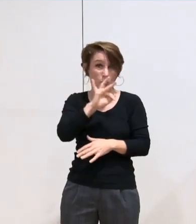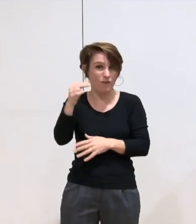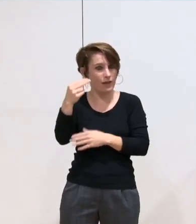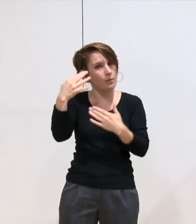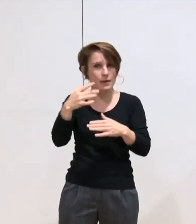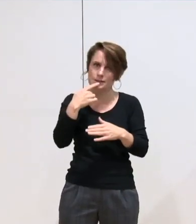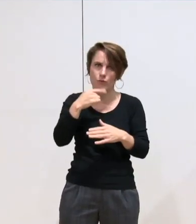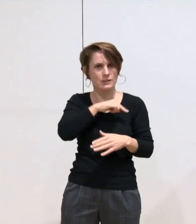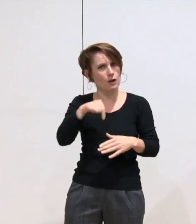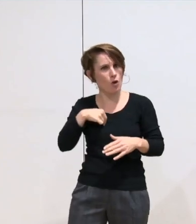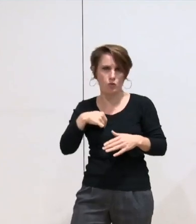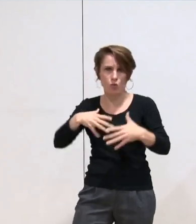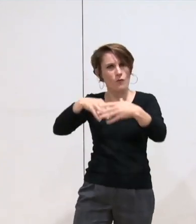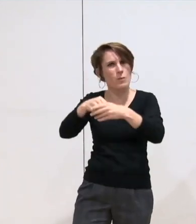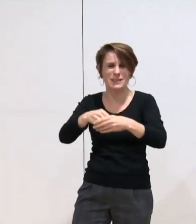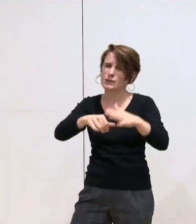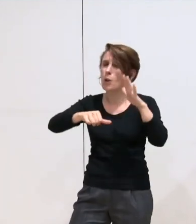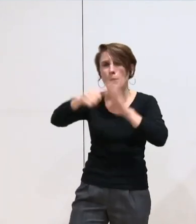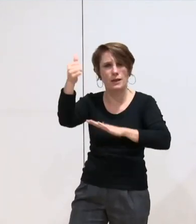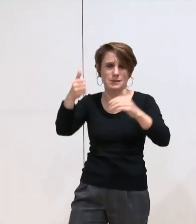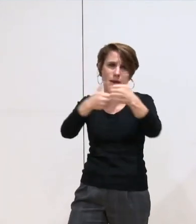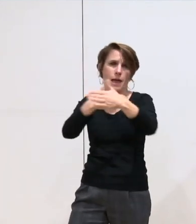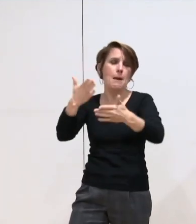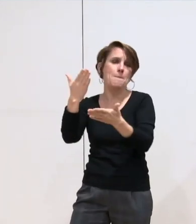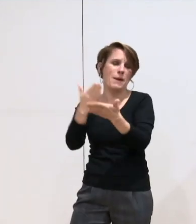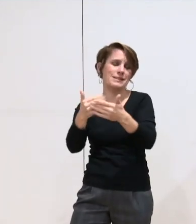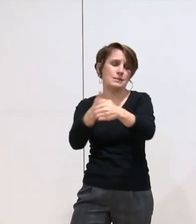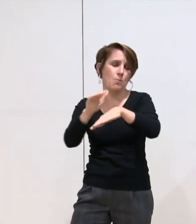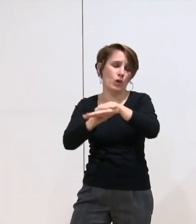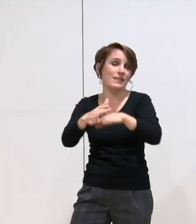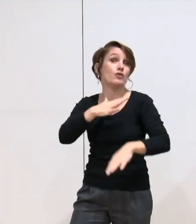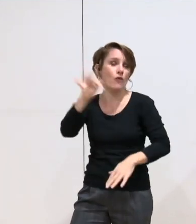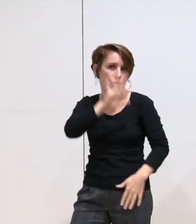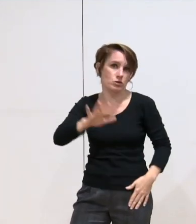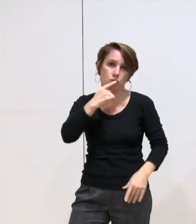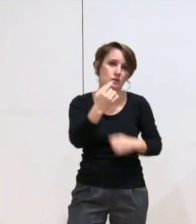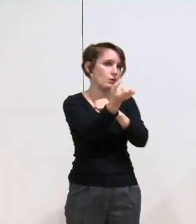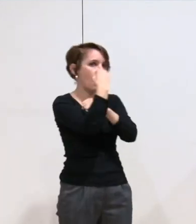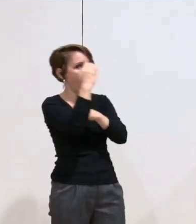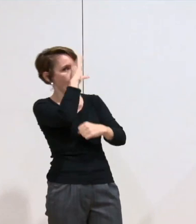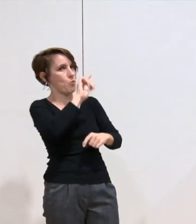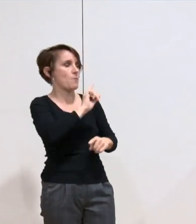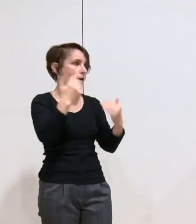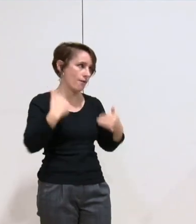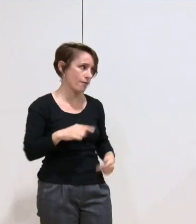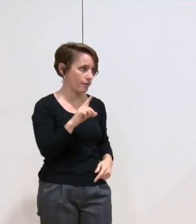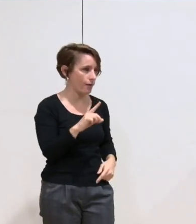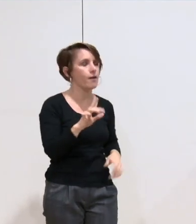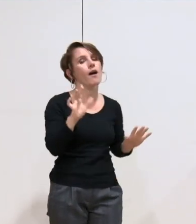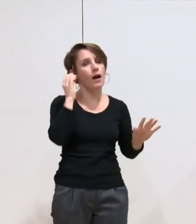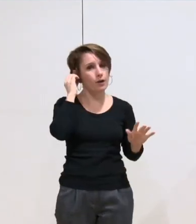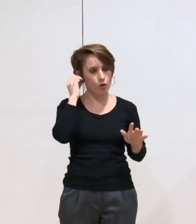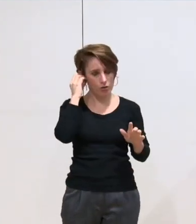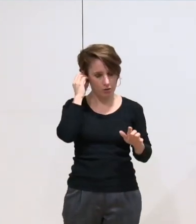aujourd'hui complètement l'oublier. Alors évidemment, nous sommes tout à fait d'accord avec cette volonté de transparence. Nous avons noté que vous étiez plutôt